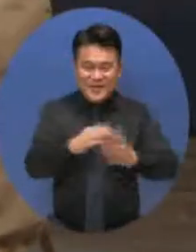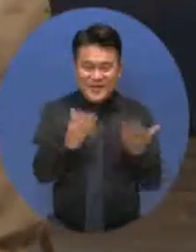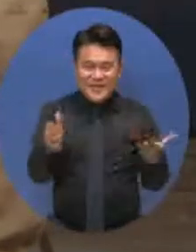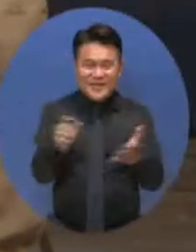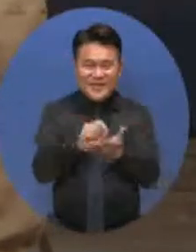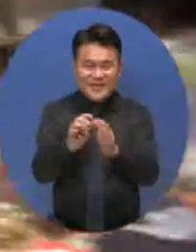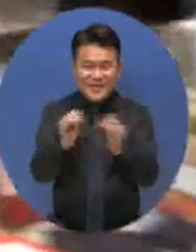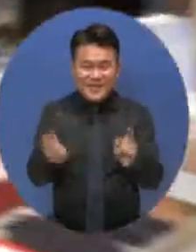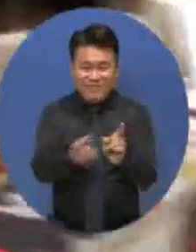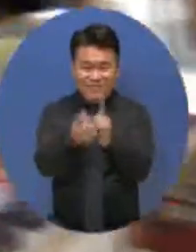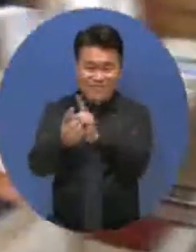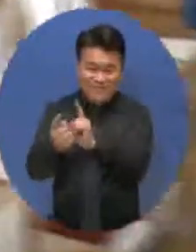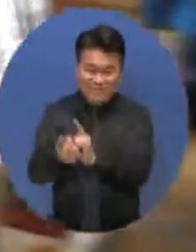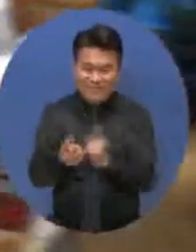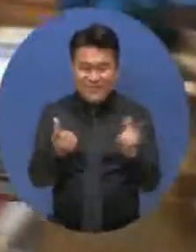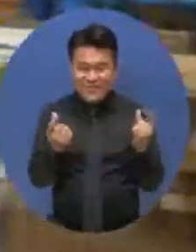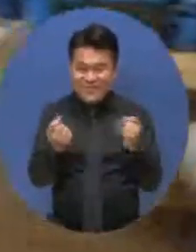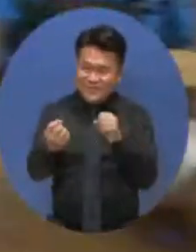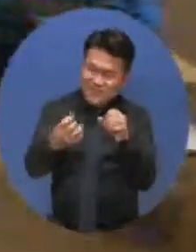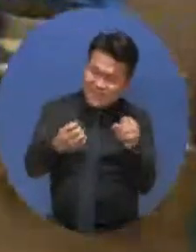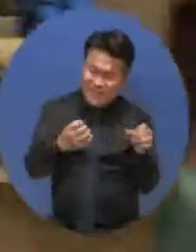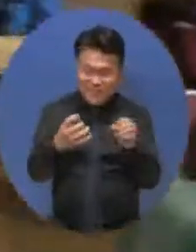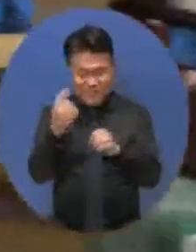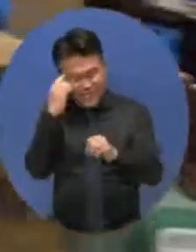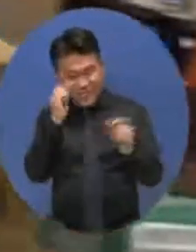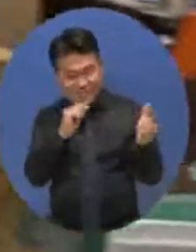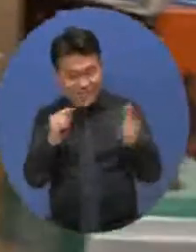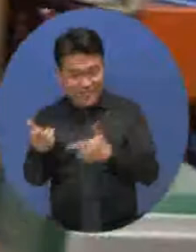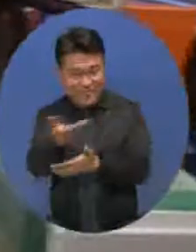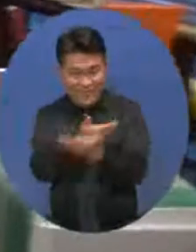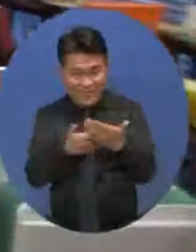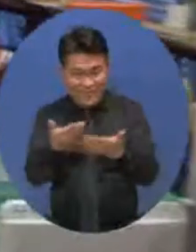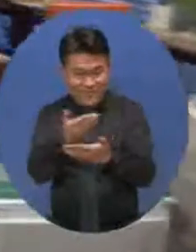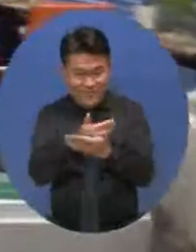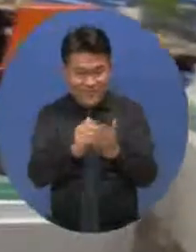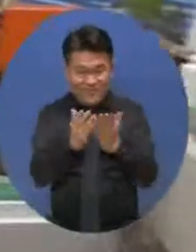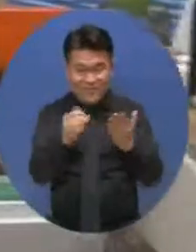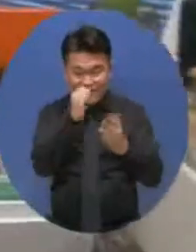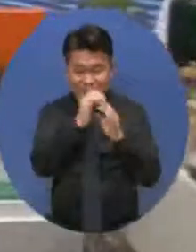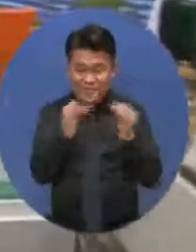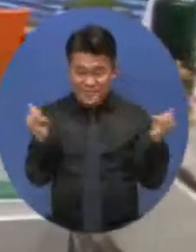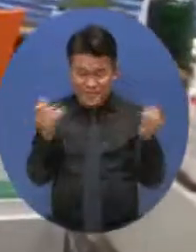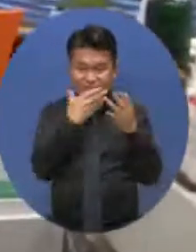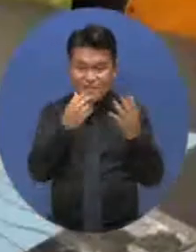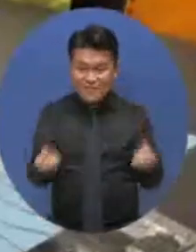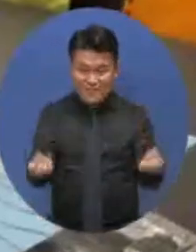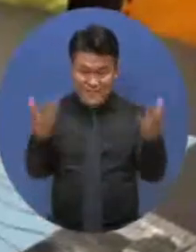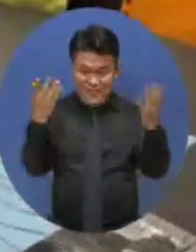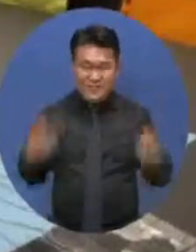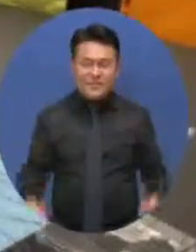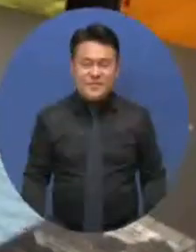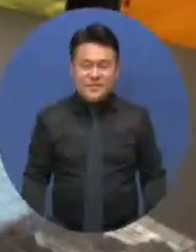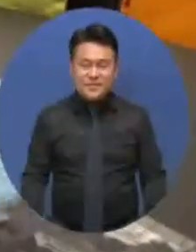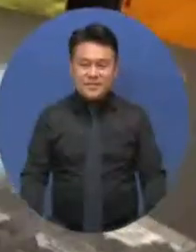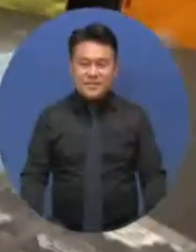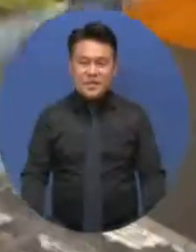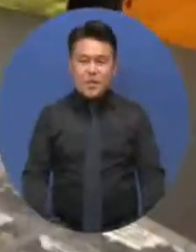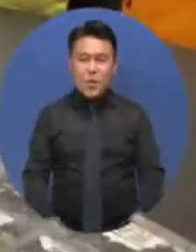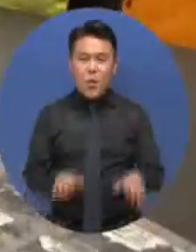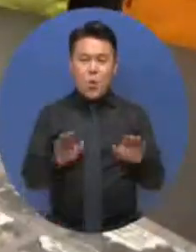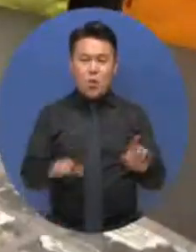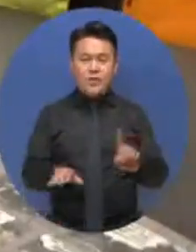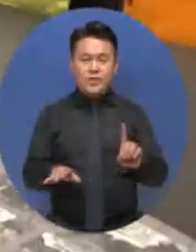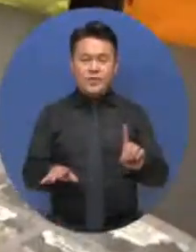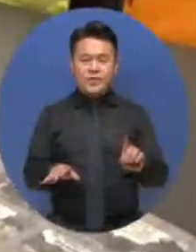작가들을 만나며 함께 호흡하고 생각할 거리를 나눠볼 수 있는 책을 사랑하는 사람들의 축제인데요.